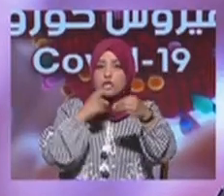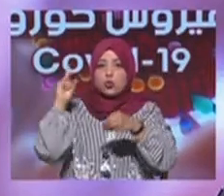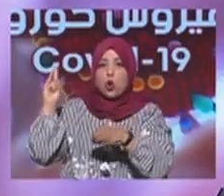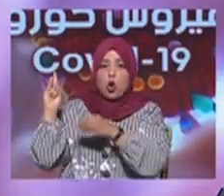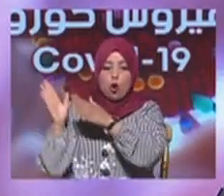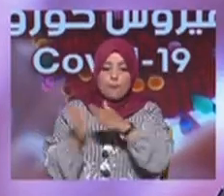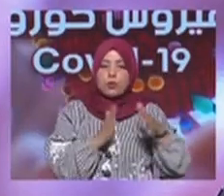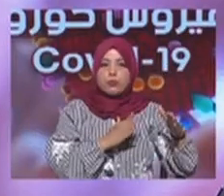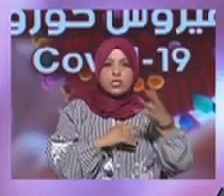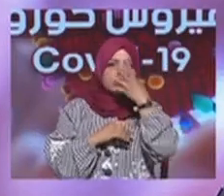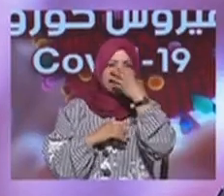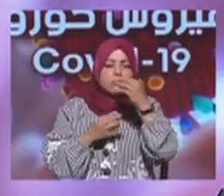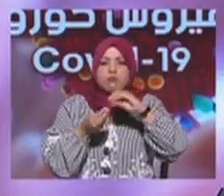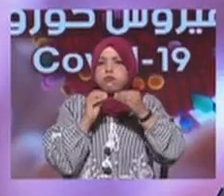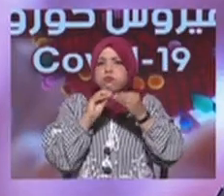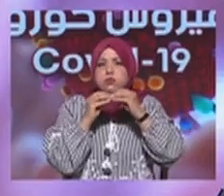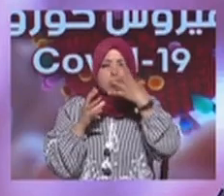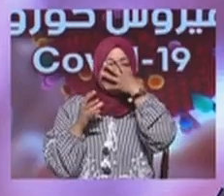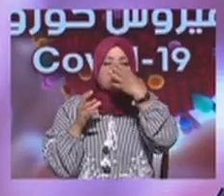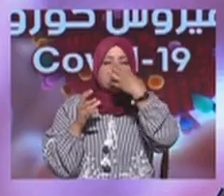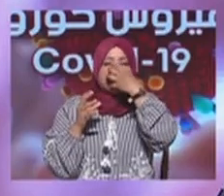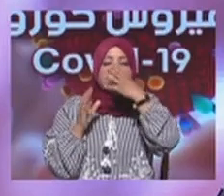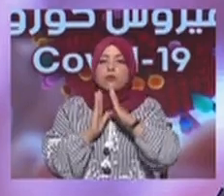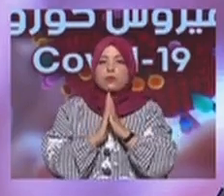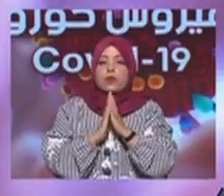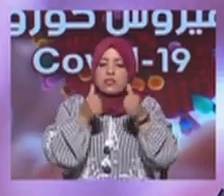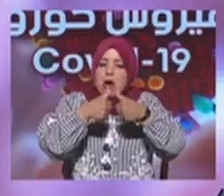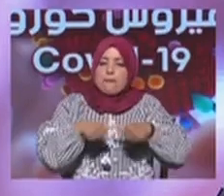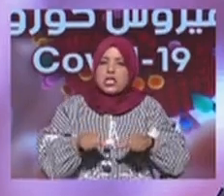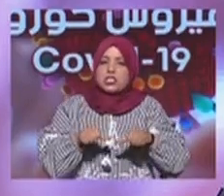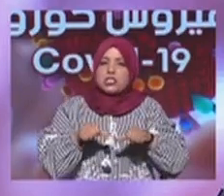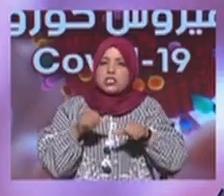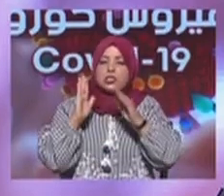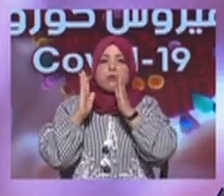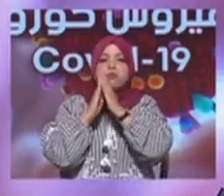مشاكل في الجهاز التنفسي لكن مازالوا حاملين ويترقبوا في بيوتهم عاملين الحجر الصحي الذاتي